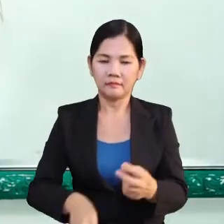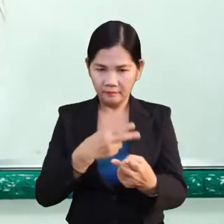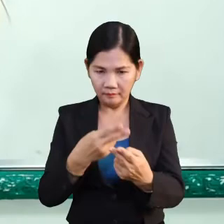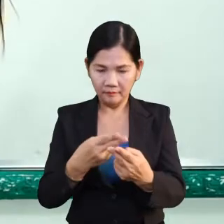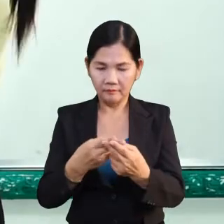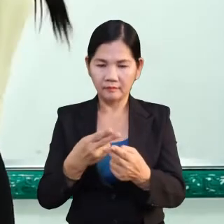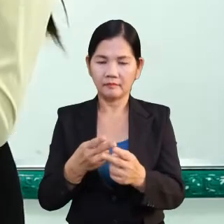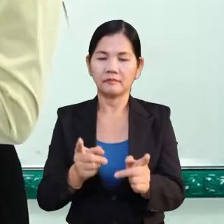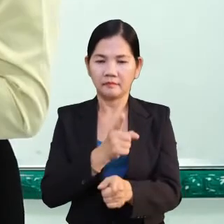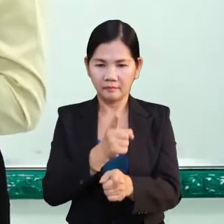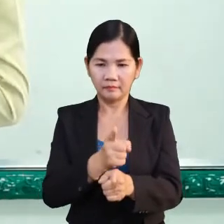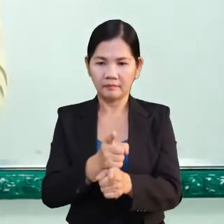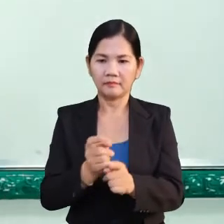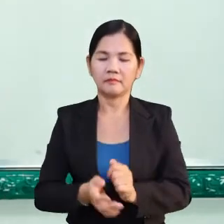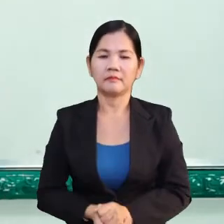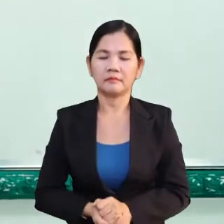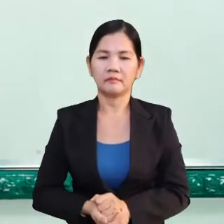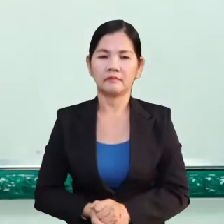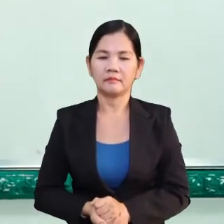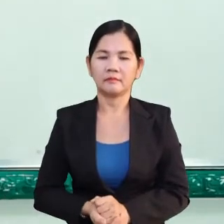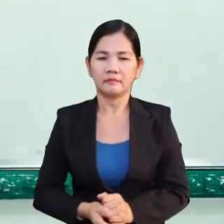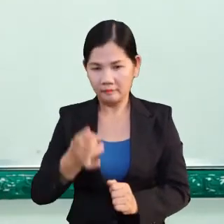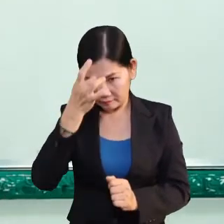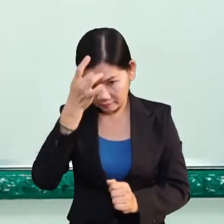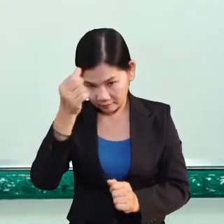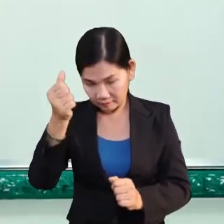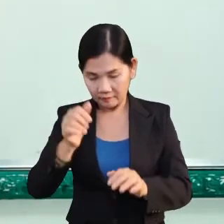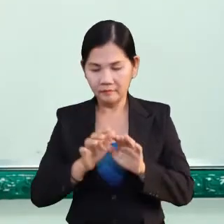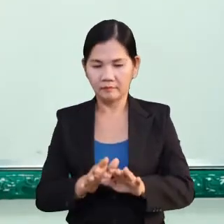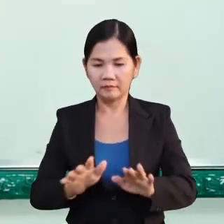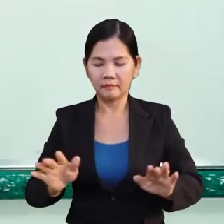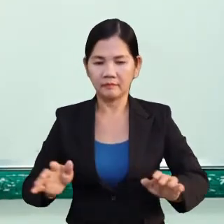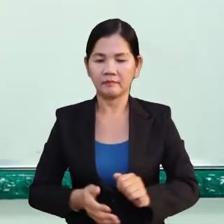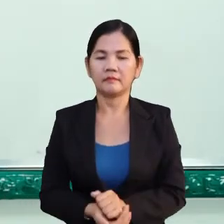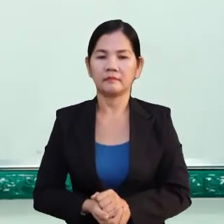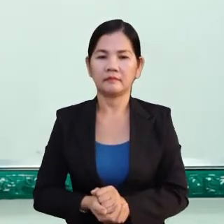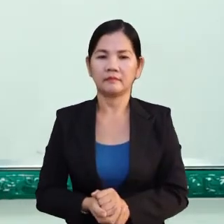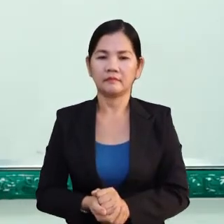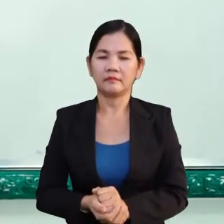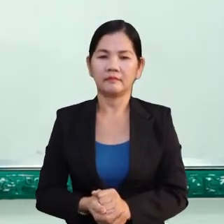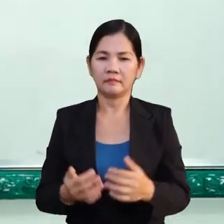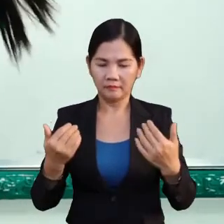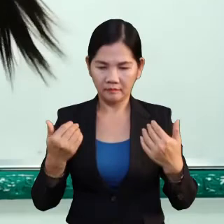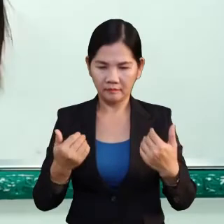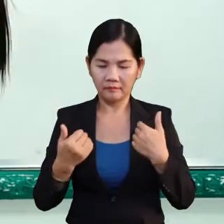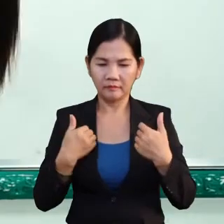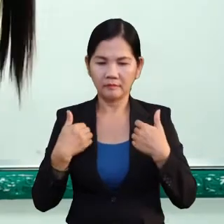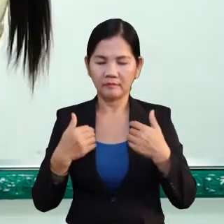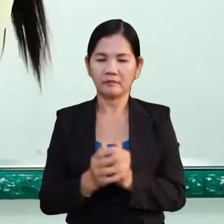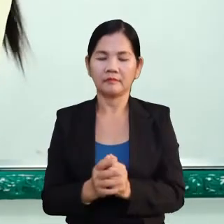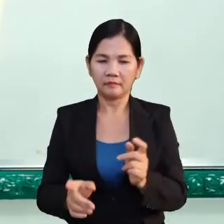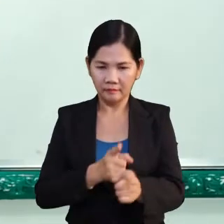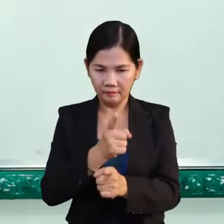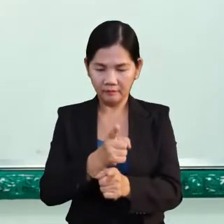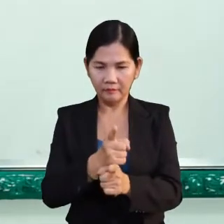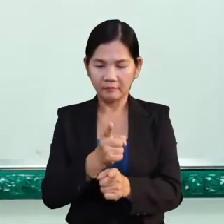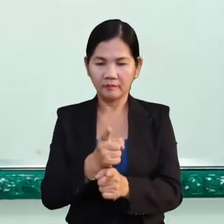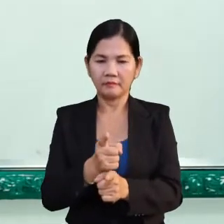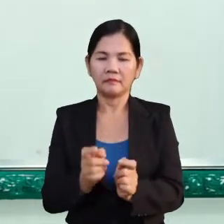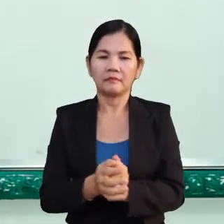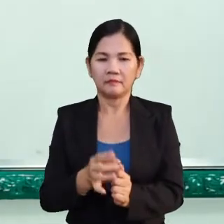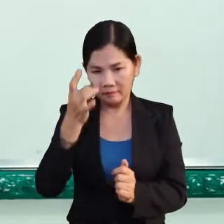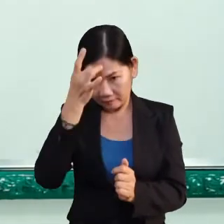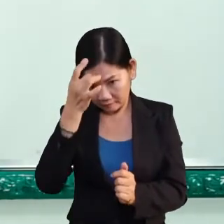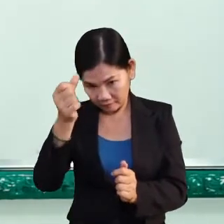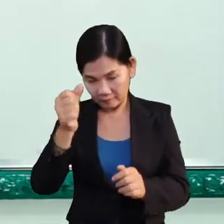មដែលត្រឹមត្រូវពូកែពូកែមែនតើឆ្លាតឆ្លាតណាអ្នកគ្រូមិននឹកស្មានថាកូនទុតិយបានត្រូវទាំងអស់នឹងសោះពូកែណា